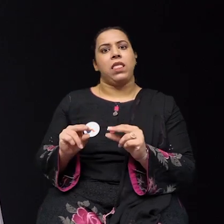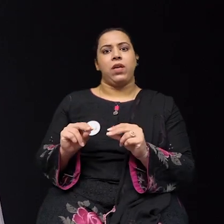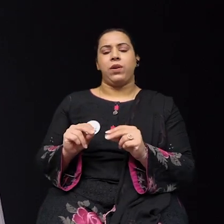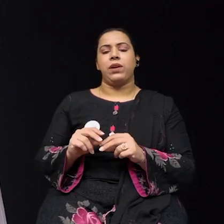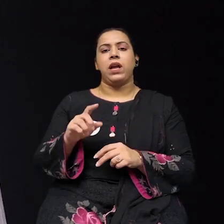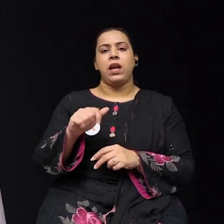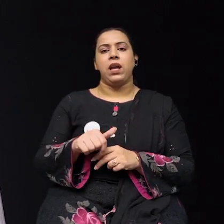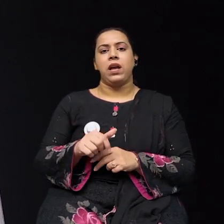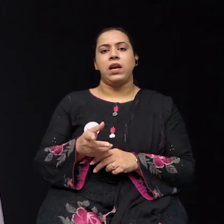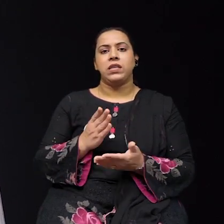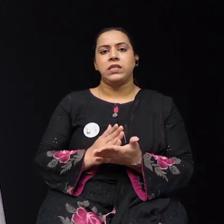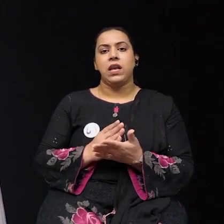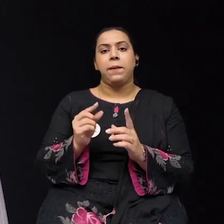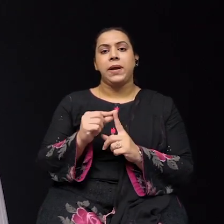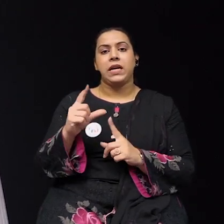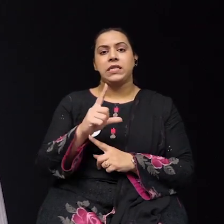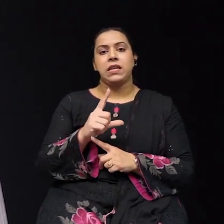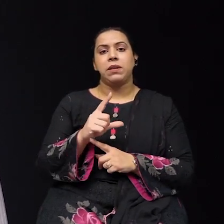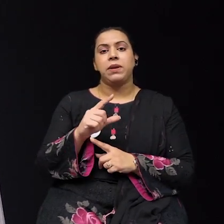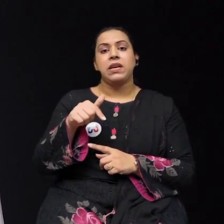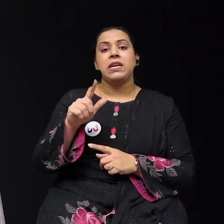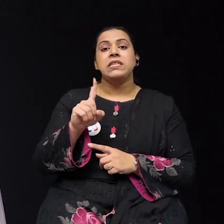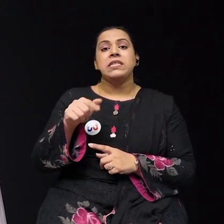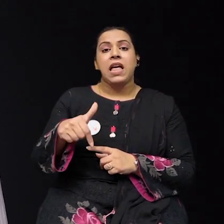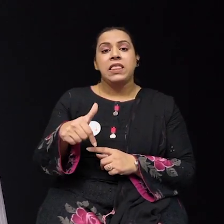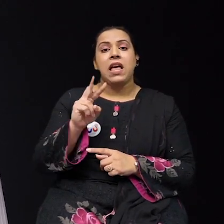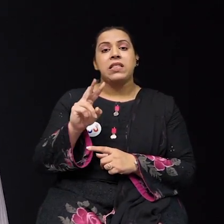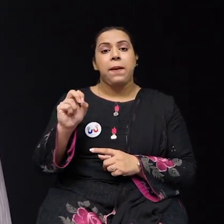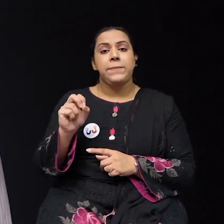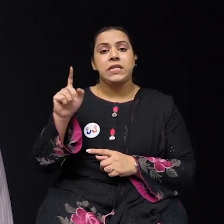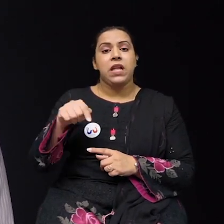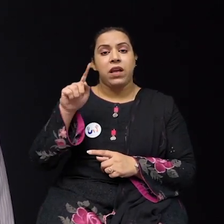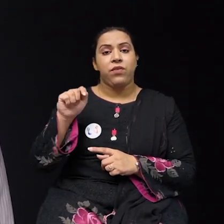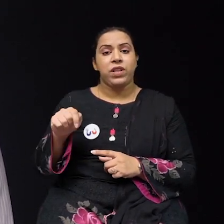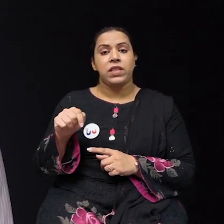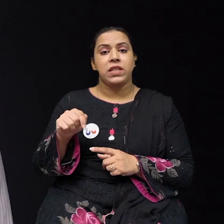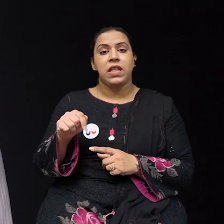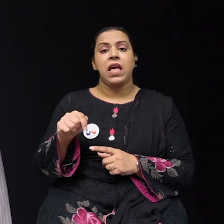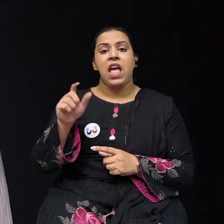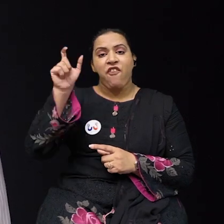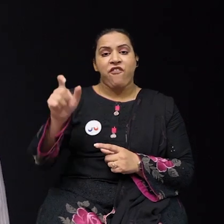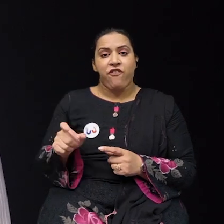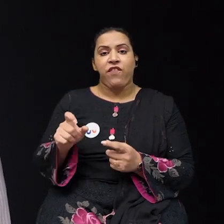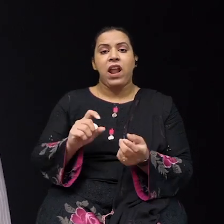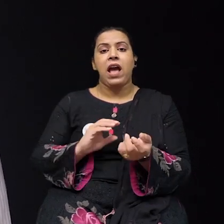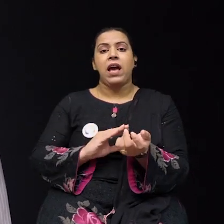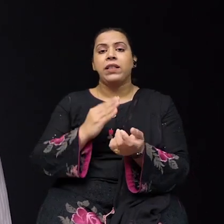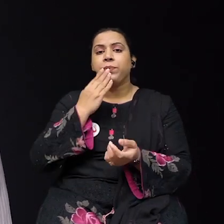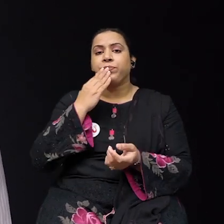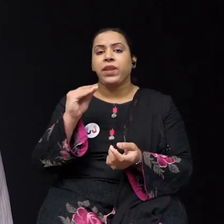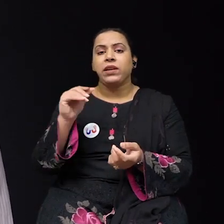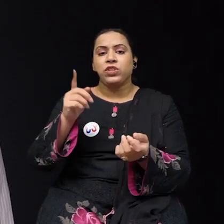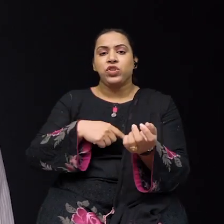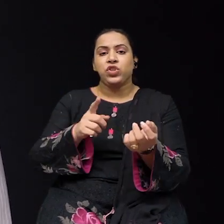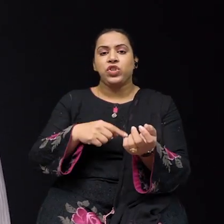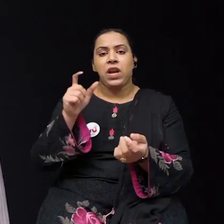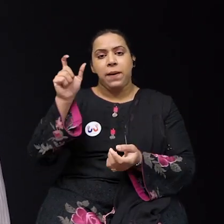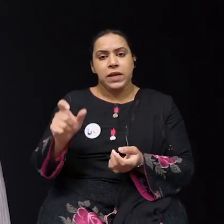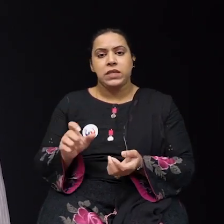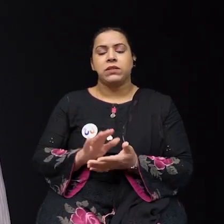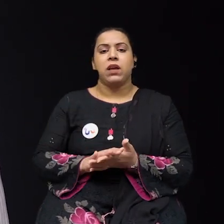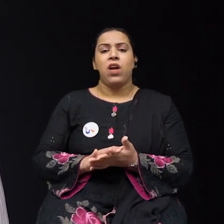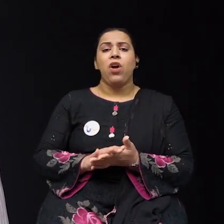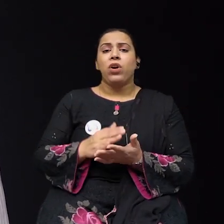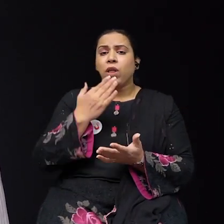آج پاکستان میں تقریباً 17 سے 20% افراد شوگر کے مریض ہیں، اور جو شوگر ہے اگر کسی کو ہو جائے تو بالکل